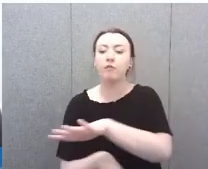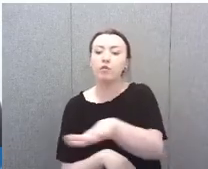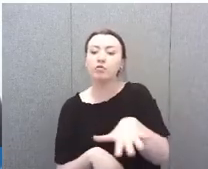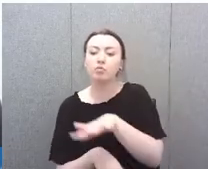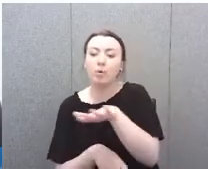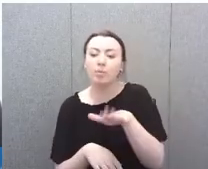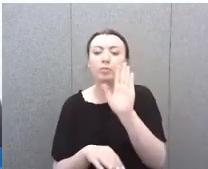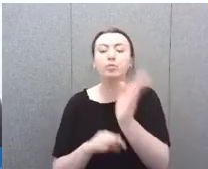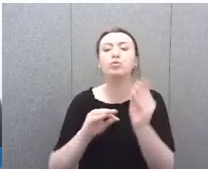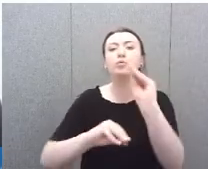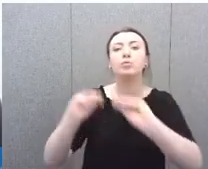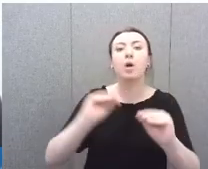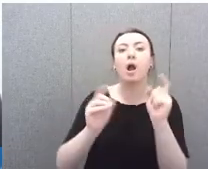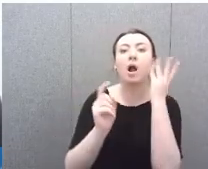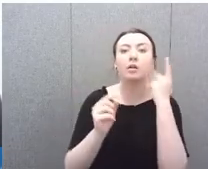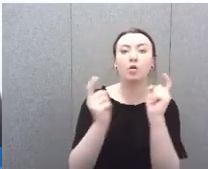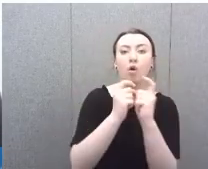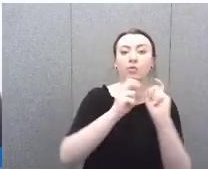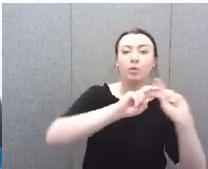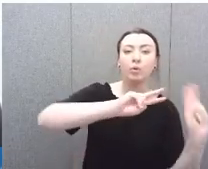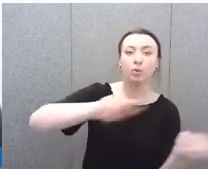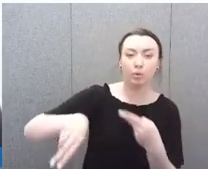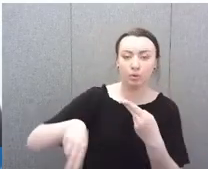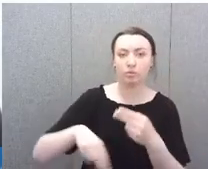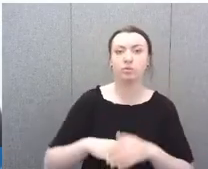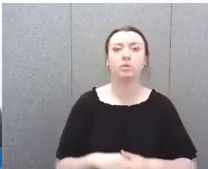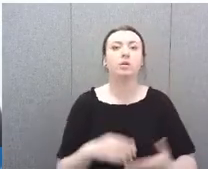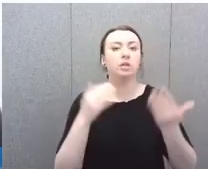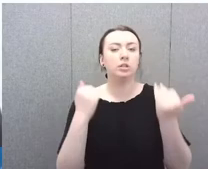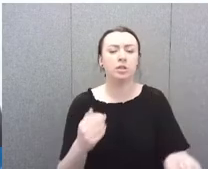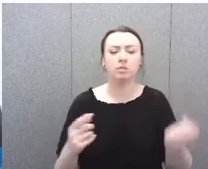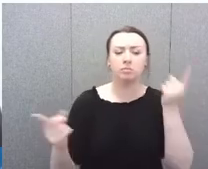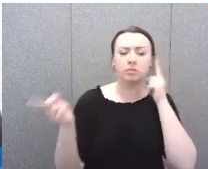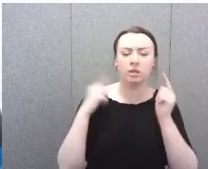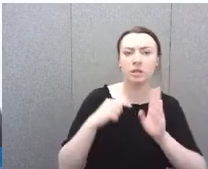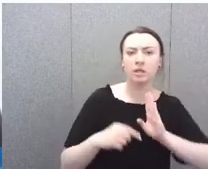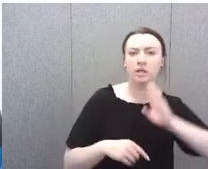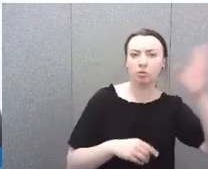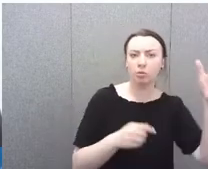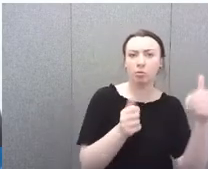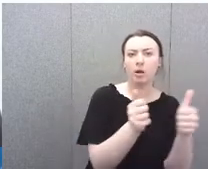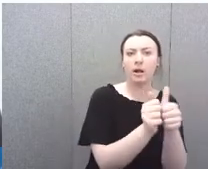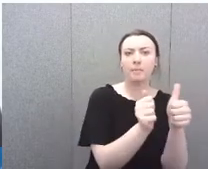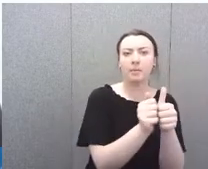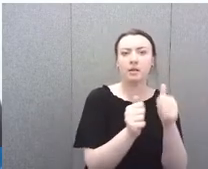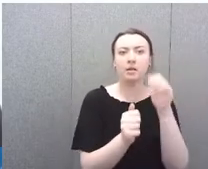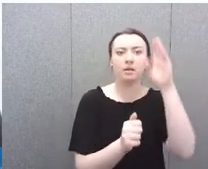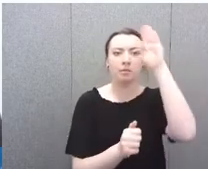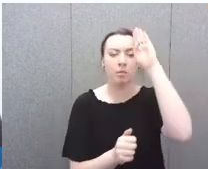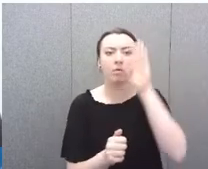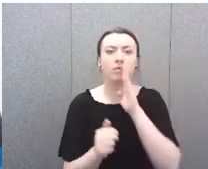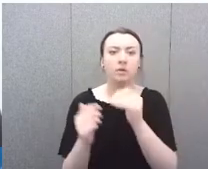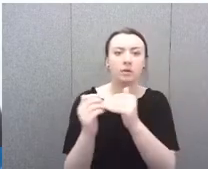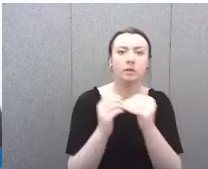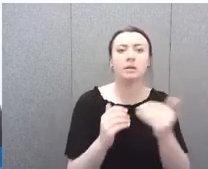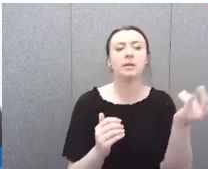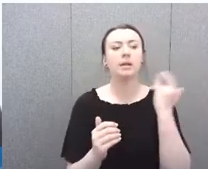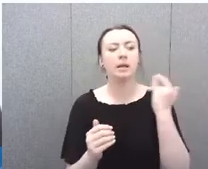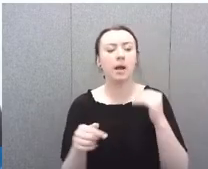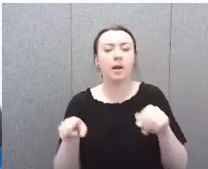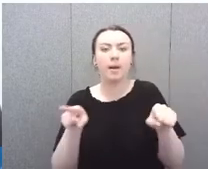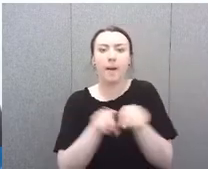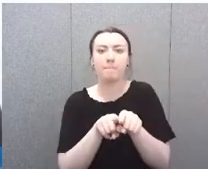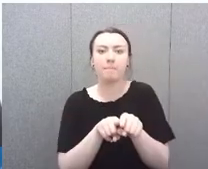решает о будущем обществе во время и в областях конфликта. Поэтому, когда мы говорим про